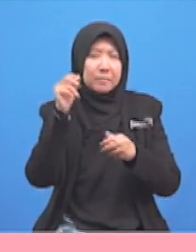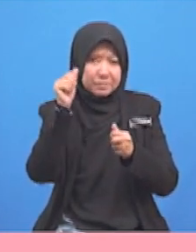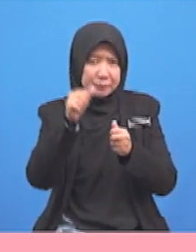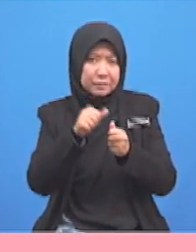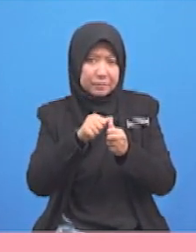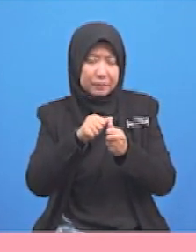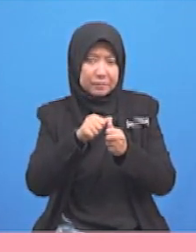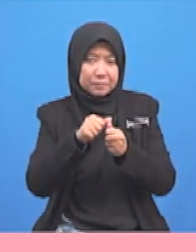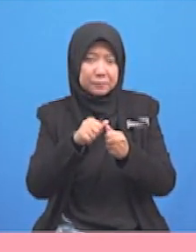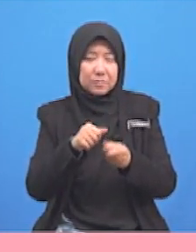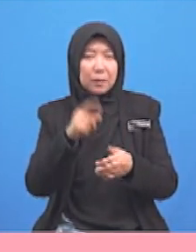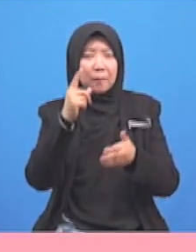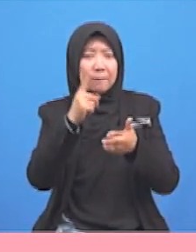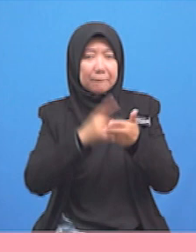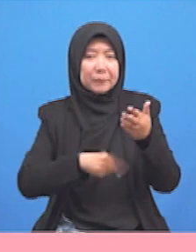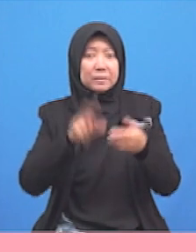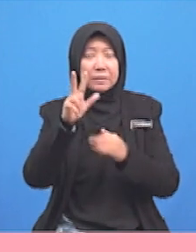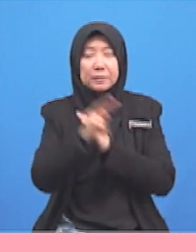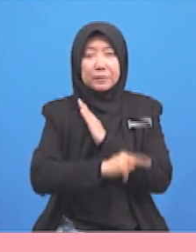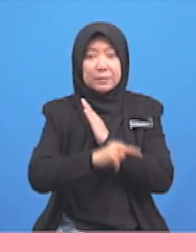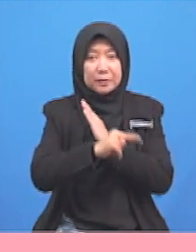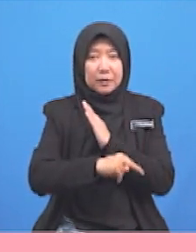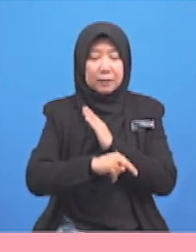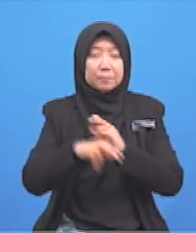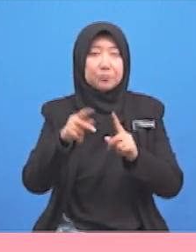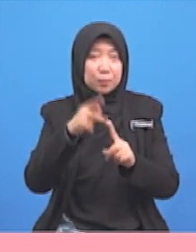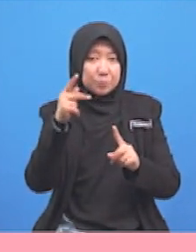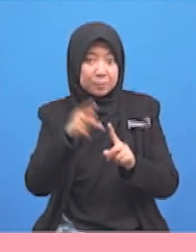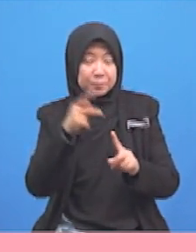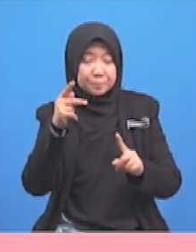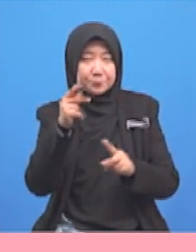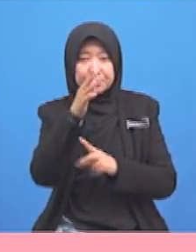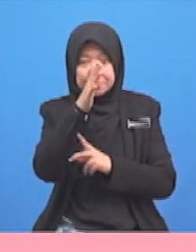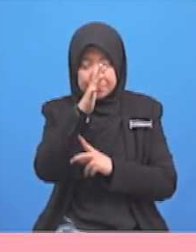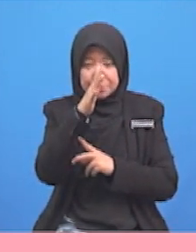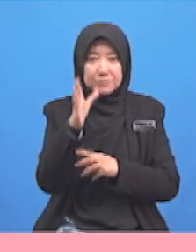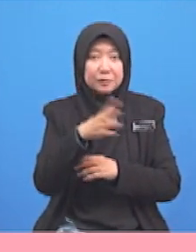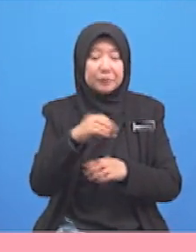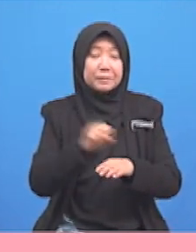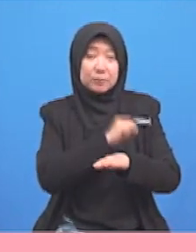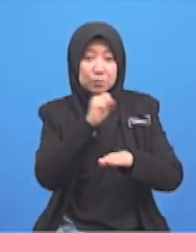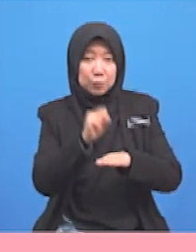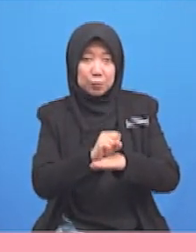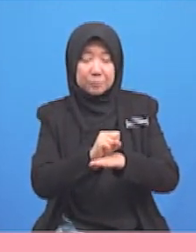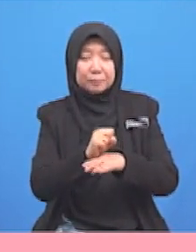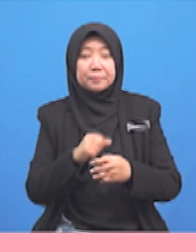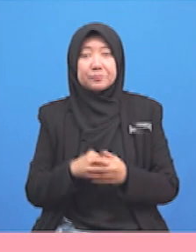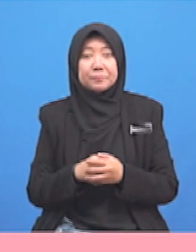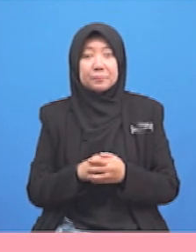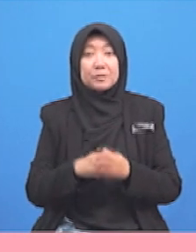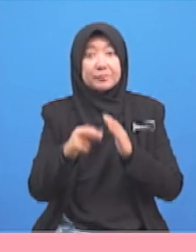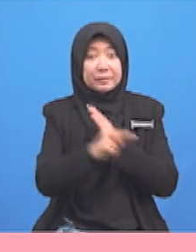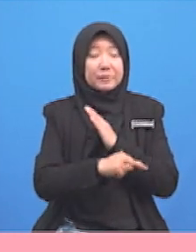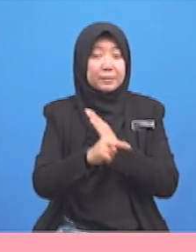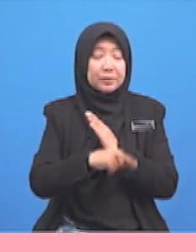murid-murid mengingati tiga negeri iaitu Pulau Pinang, Melaka dan Singapura?